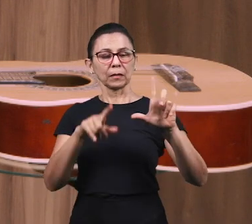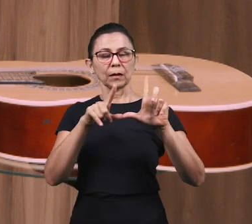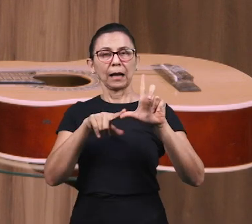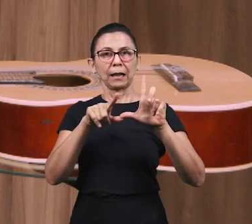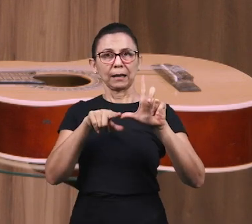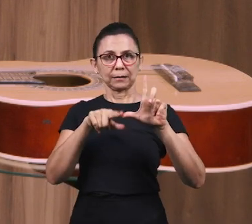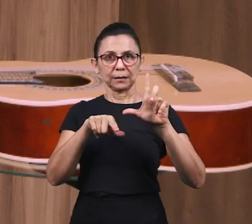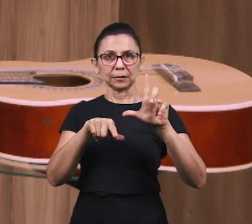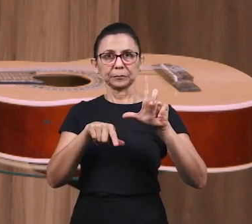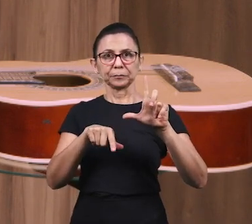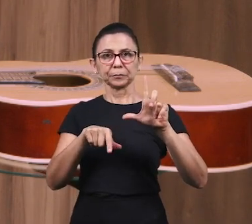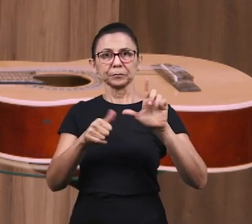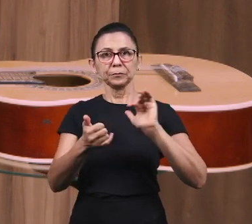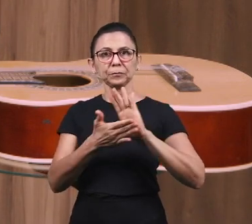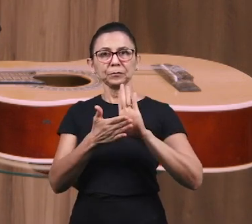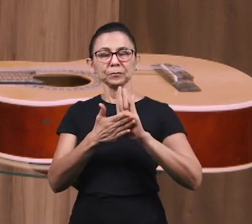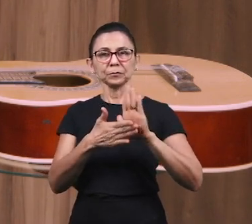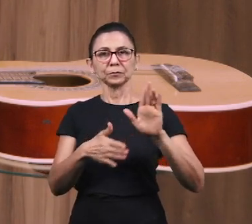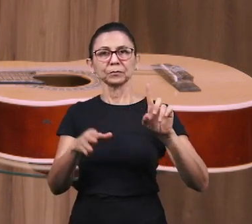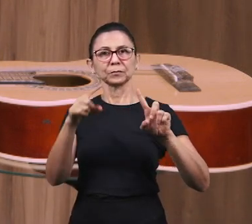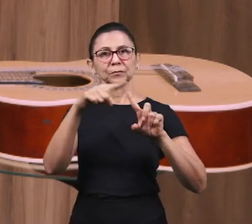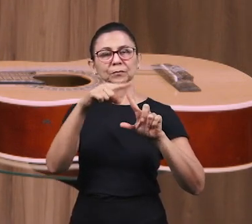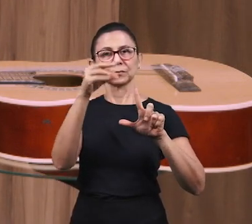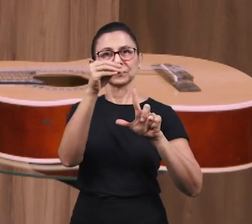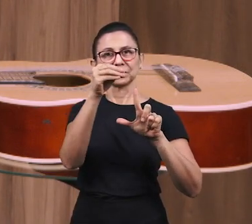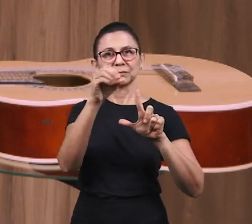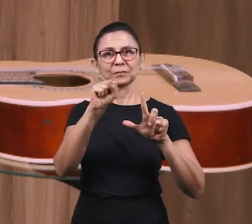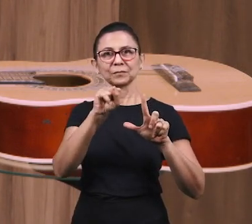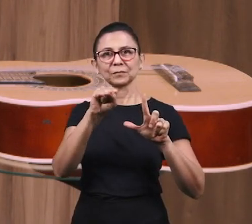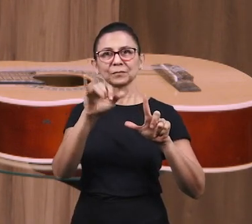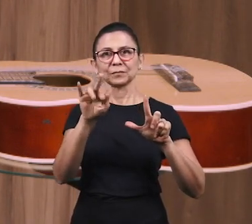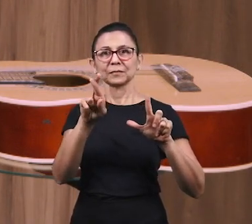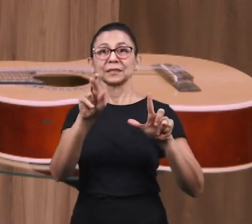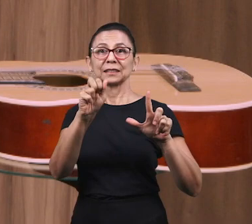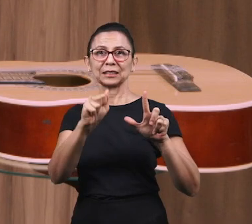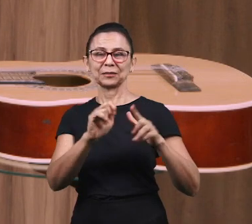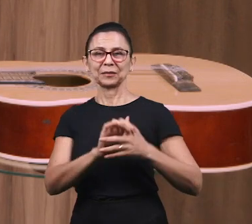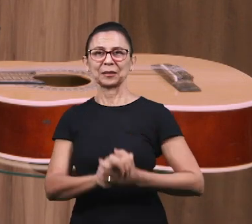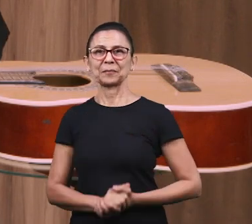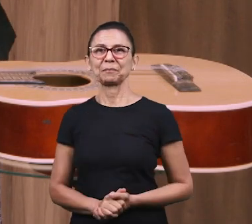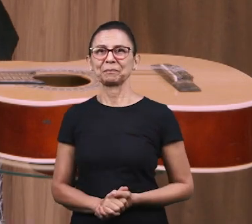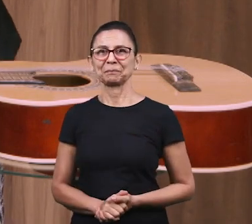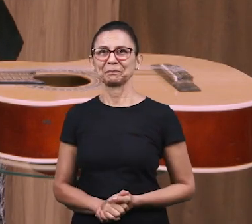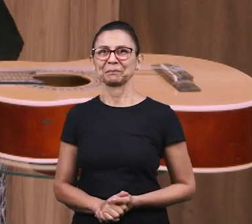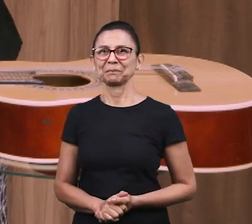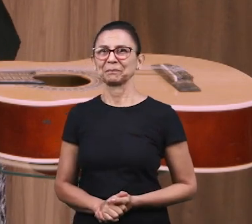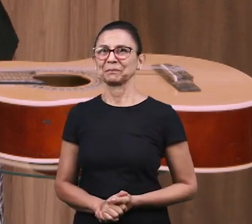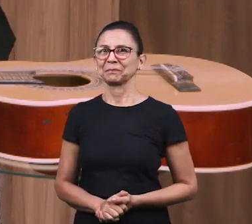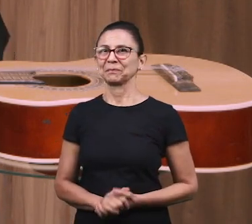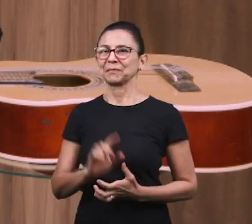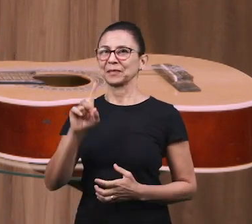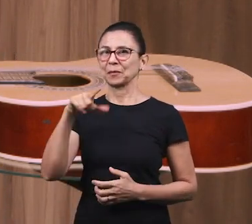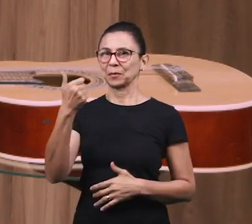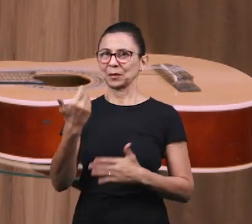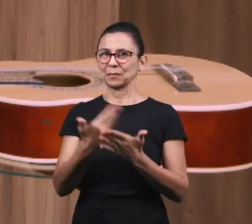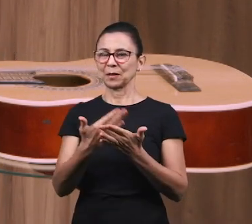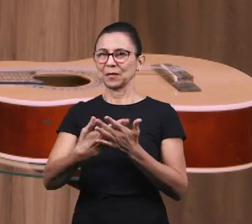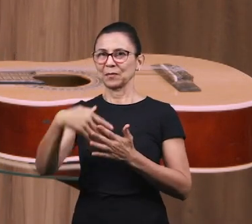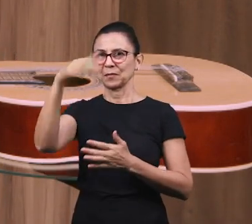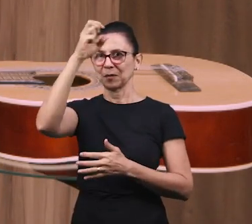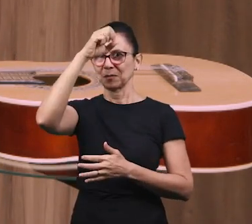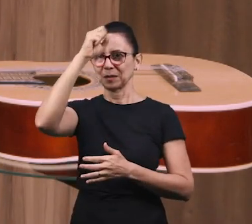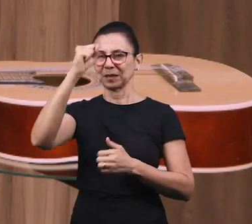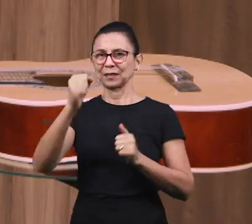louange. Donc, séparez votre instrument afin que dans la prochaine étude nous puissions apprendre la louange. Viens vers